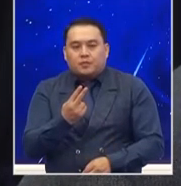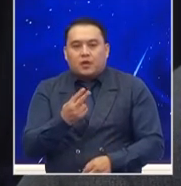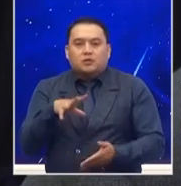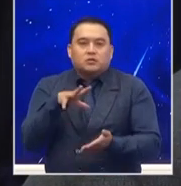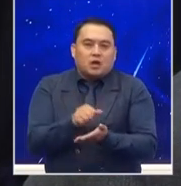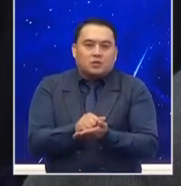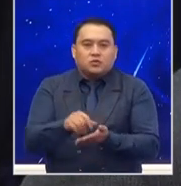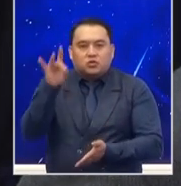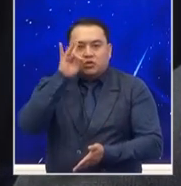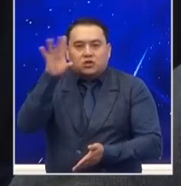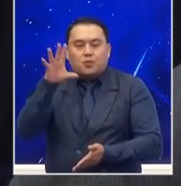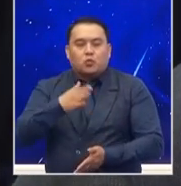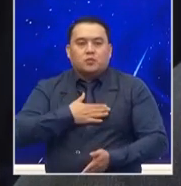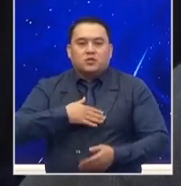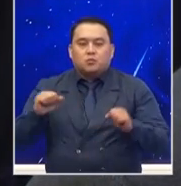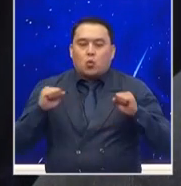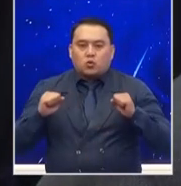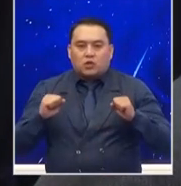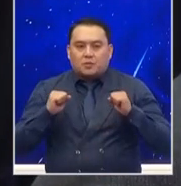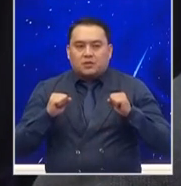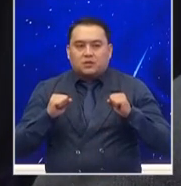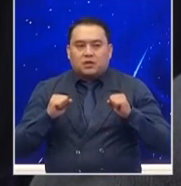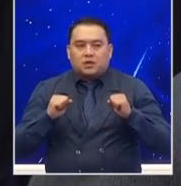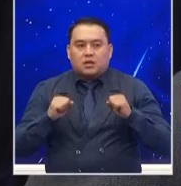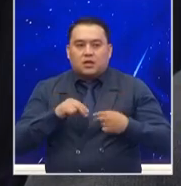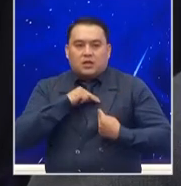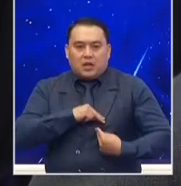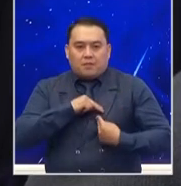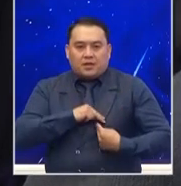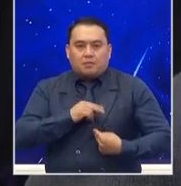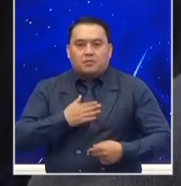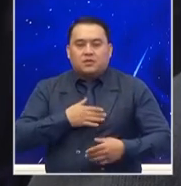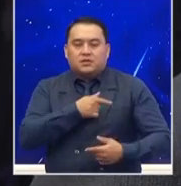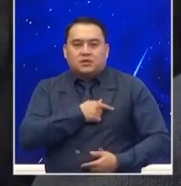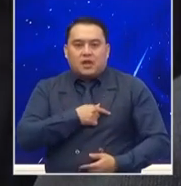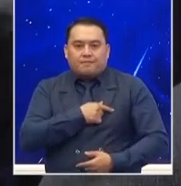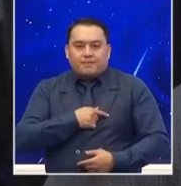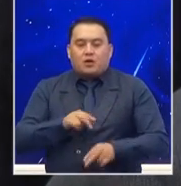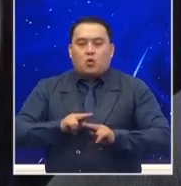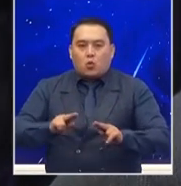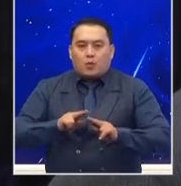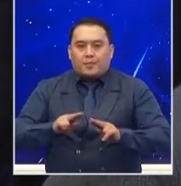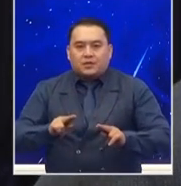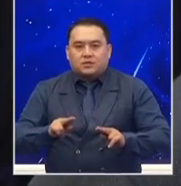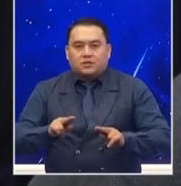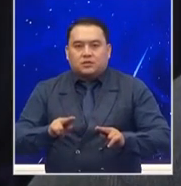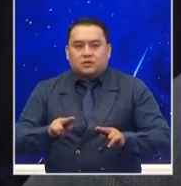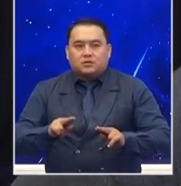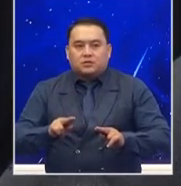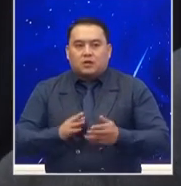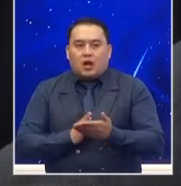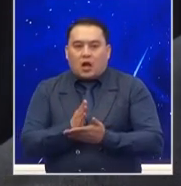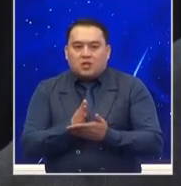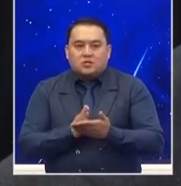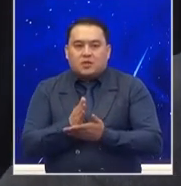айналысып чемпион атанып жатқан біздің спортшыларымыз және бұның бәрі еңбектері біздің тренерларымыздың, бапкерлеріміздің және осы салада